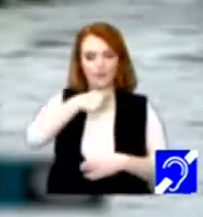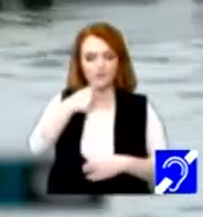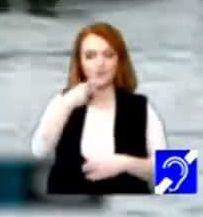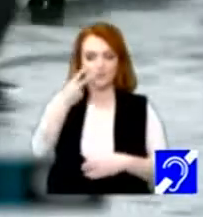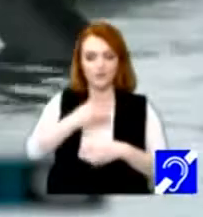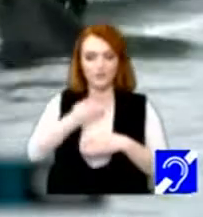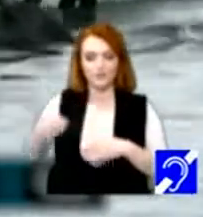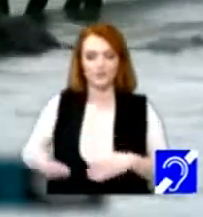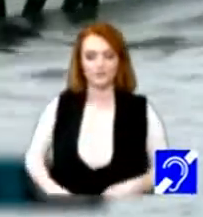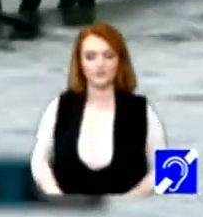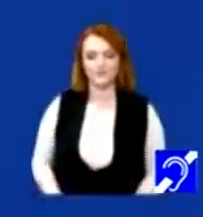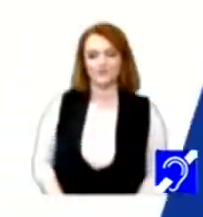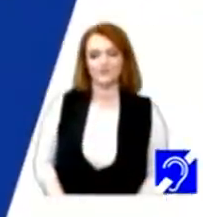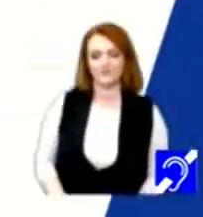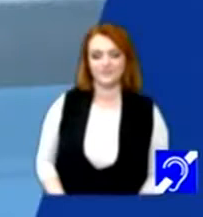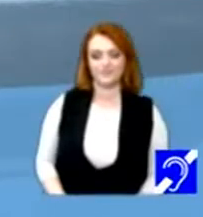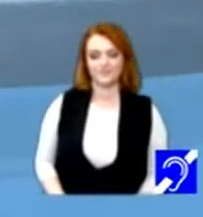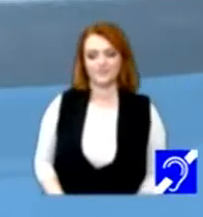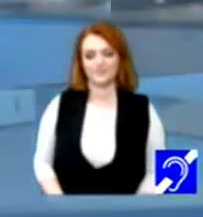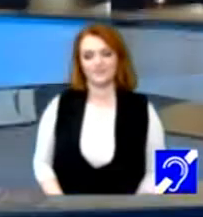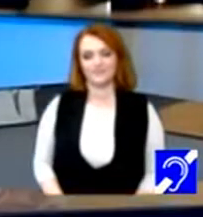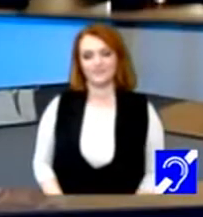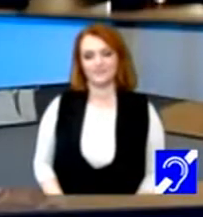minute în Telejurnal.